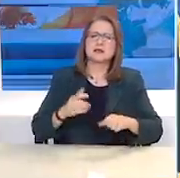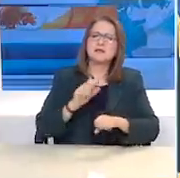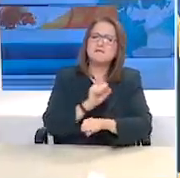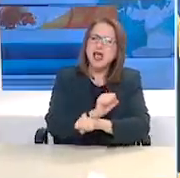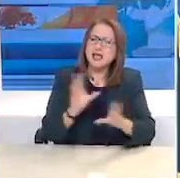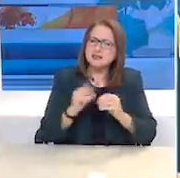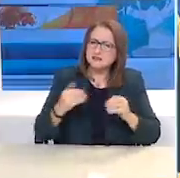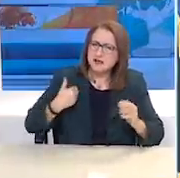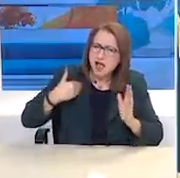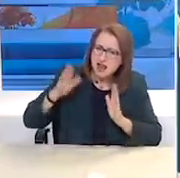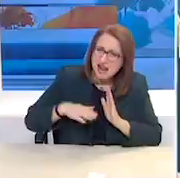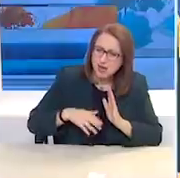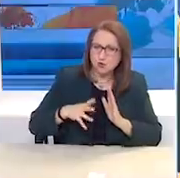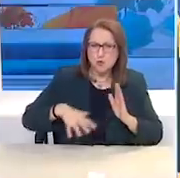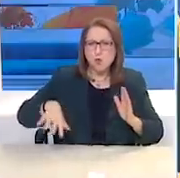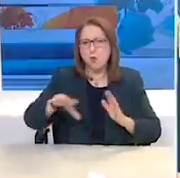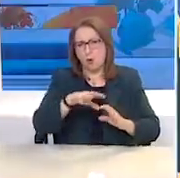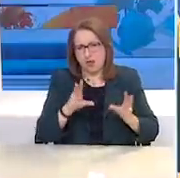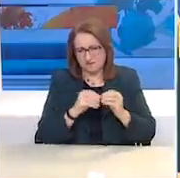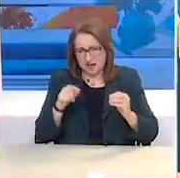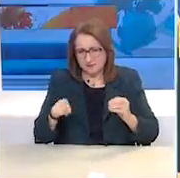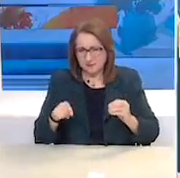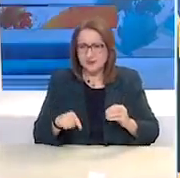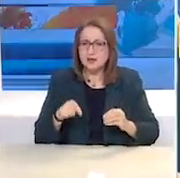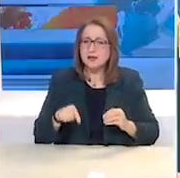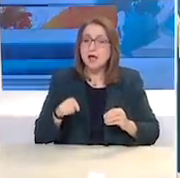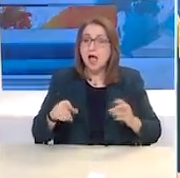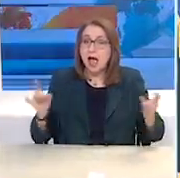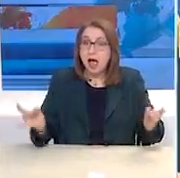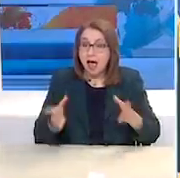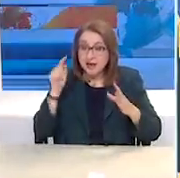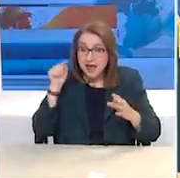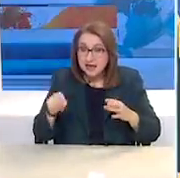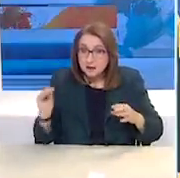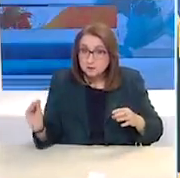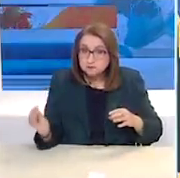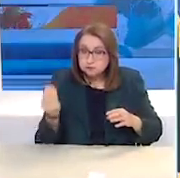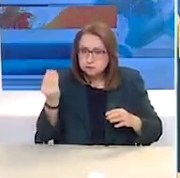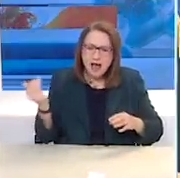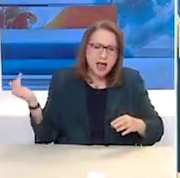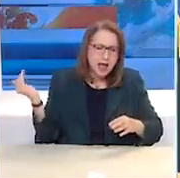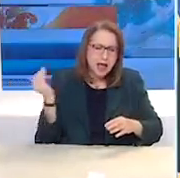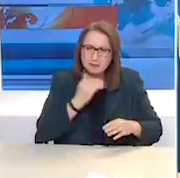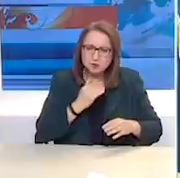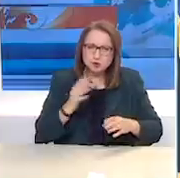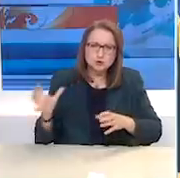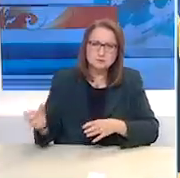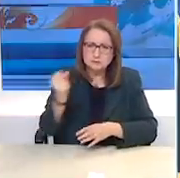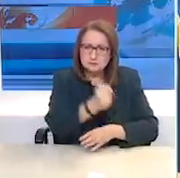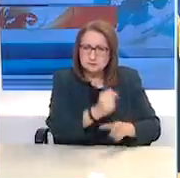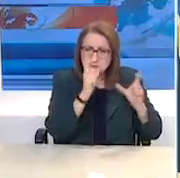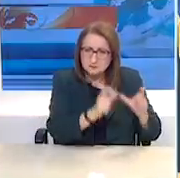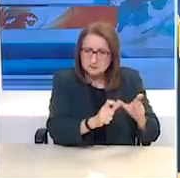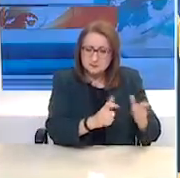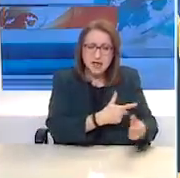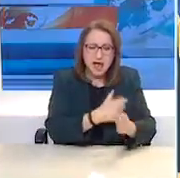Σε αυτές τις δομές, σε περίπτωση ανάπτυξης συμπτωμάτων, πρέπει να υπάρχει άμεση απόκριση, έγκυρος εργαστηριακός έλεγχος και αποφυγή διασποράς της